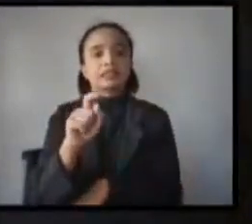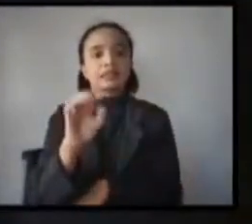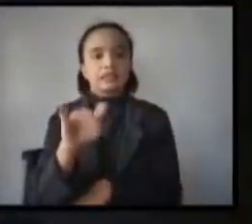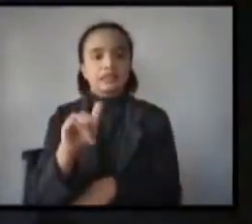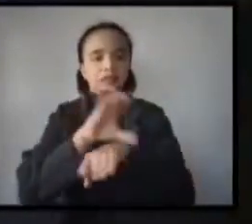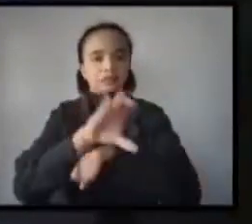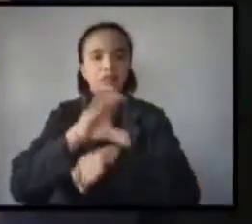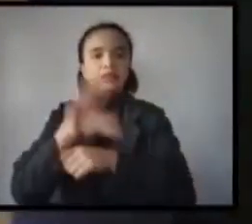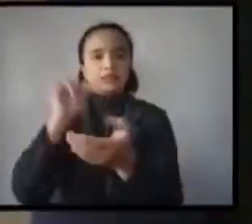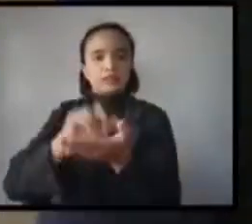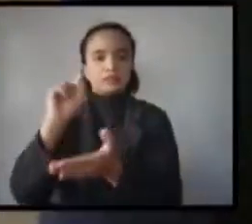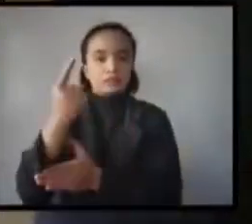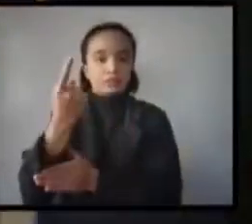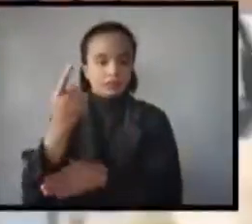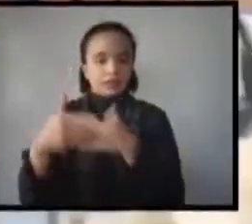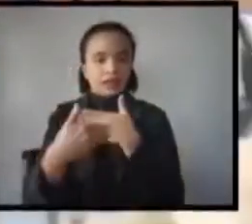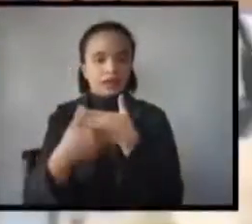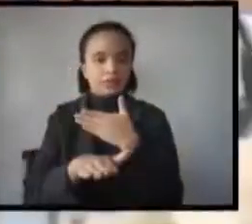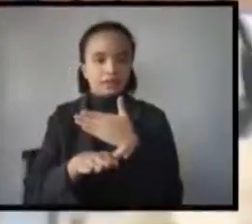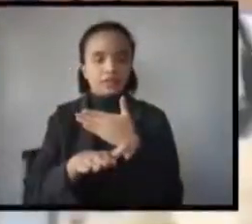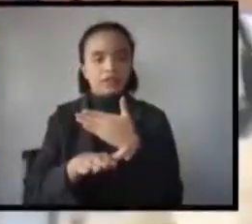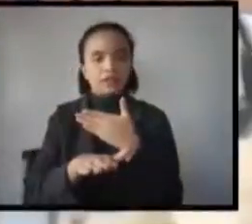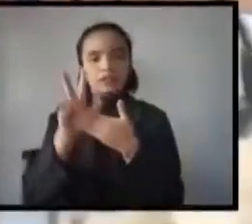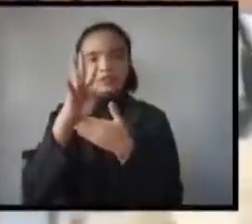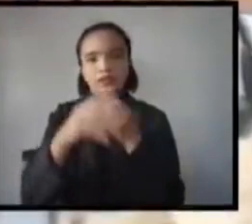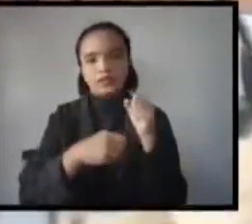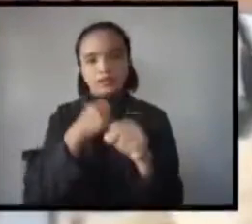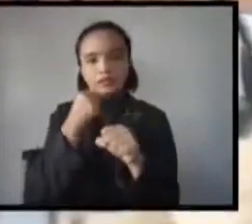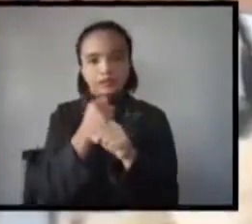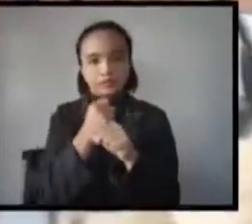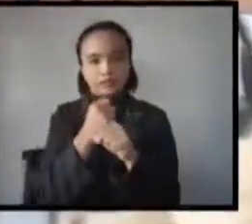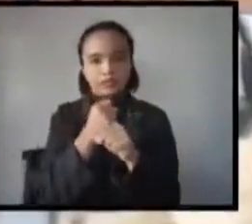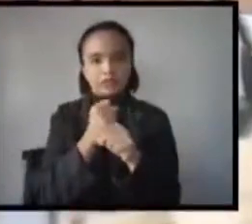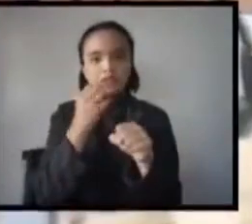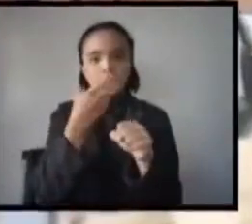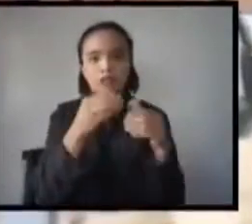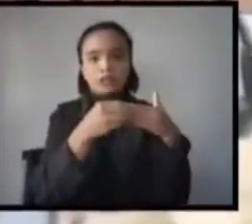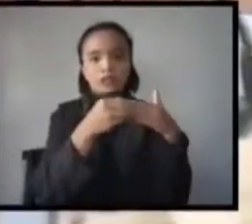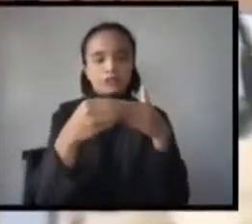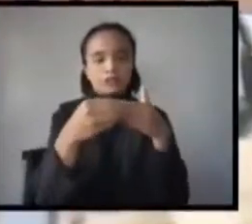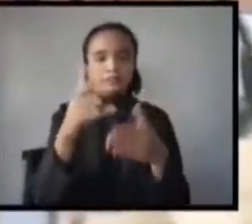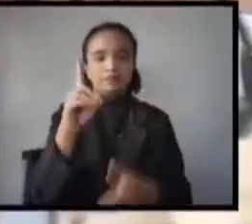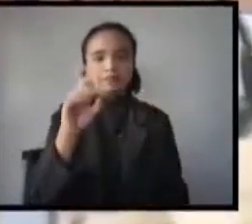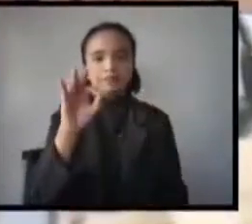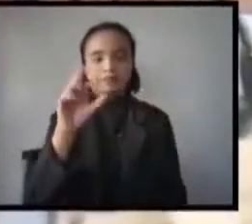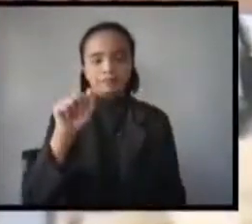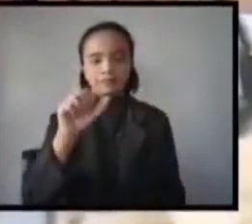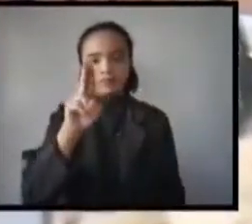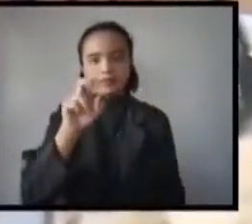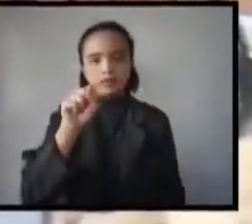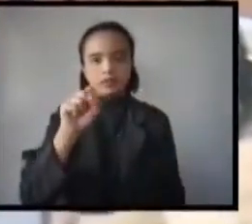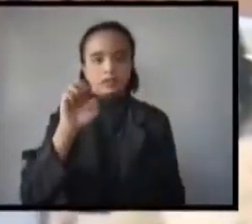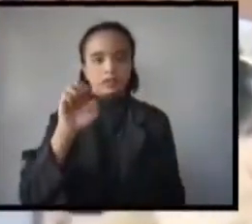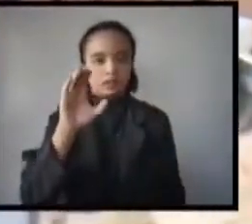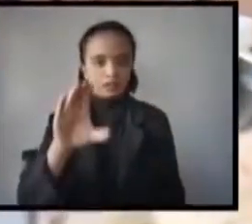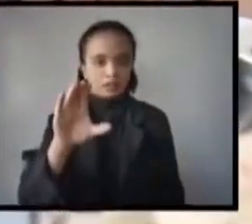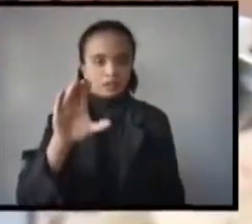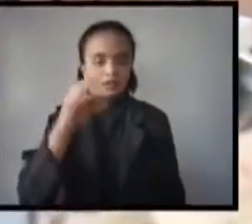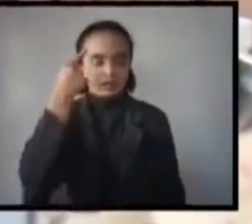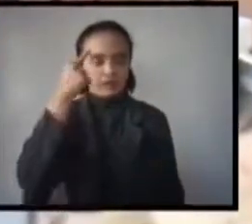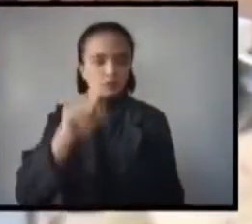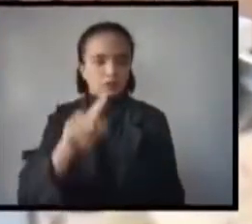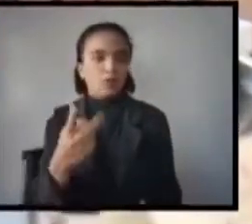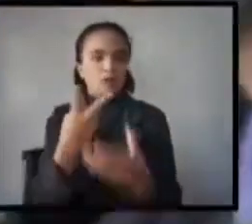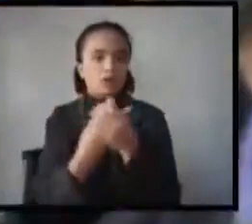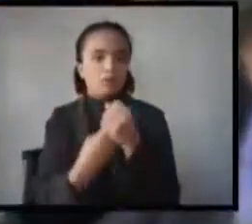konsultasyon matapos ang halos 4 na taon. Pinangunahan nito ni na DFA Undersecretary for Bilateral Relations and ASEAN Affairs